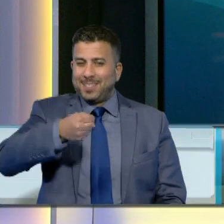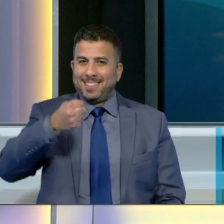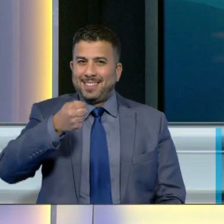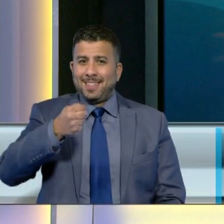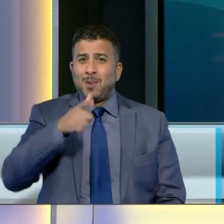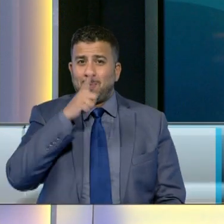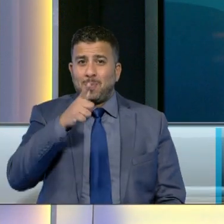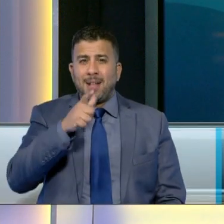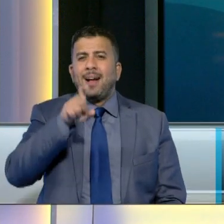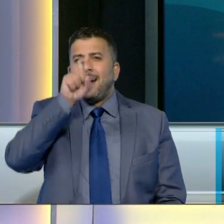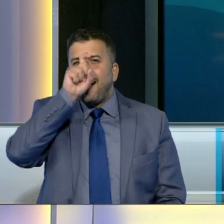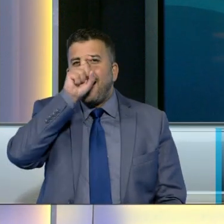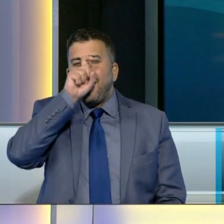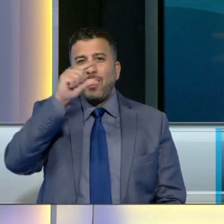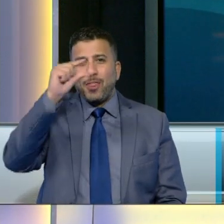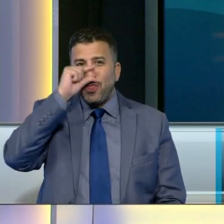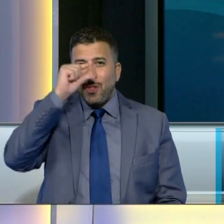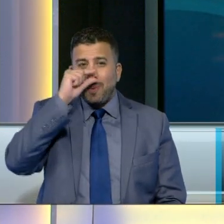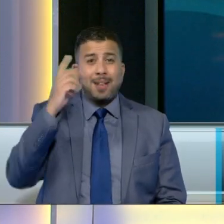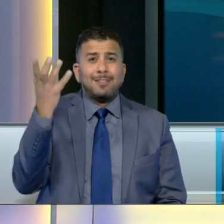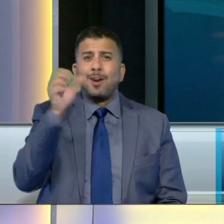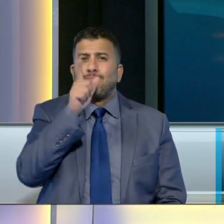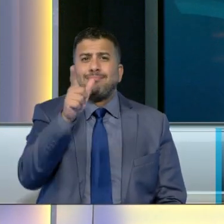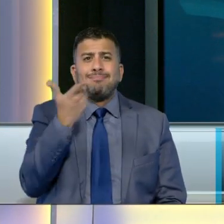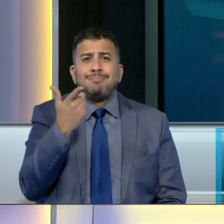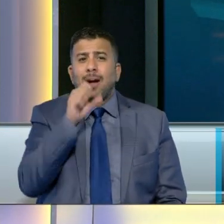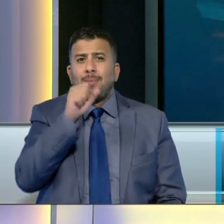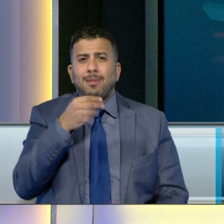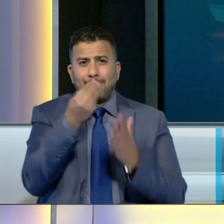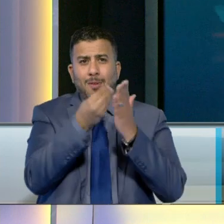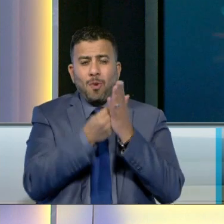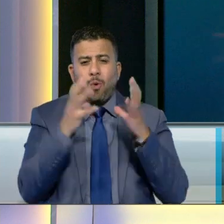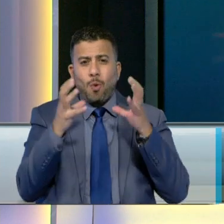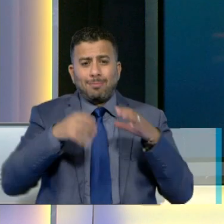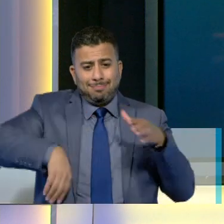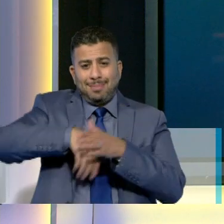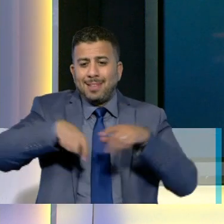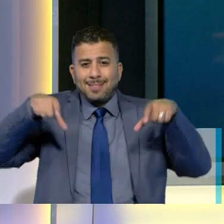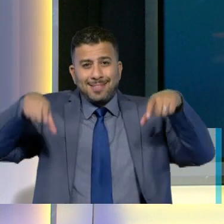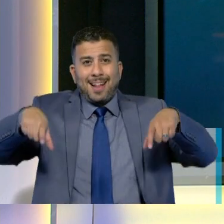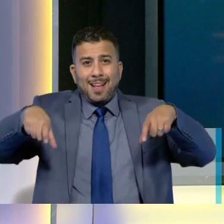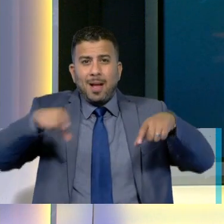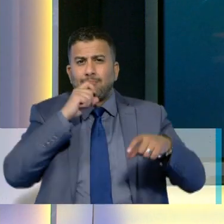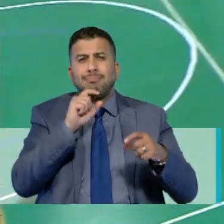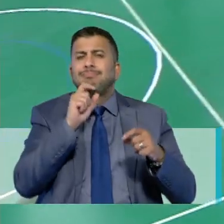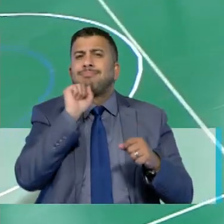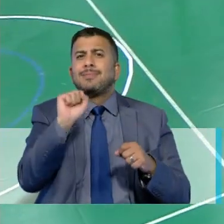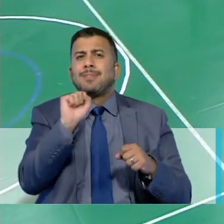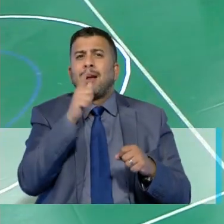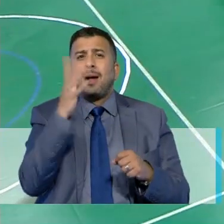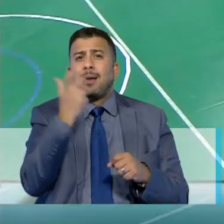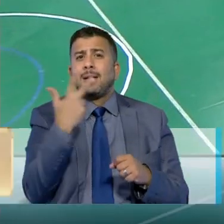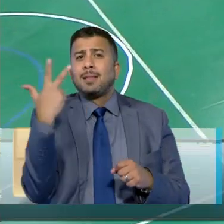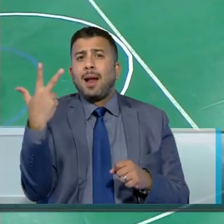توج شباب الأهلي دبي بلقب النسخة العاشرة من الدوري الإماراتي لكرة قدم الصالة رغم تعادله مع ضيفه دب الحصن